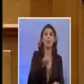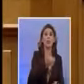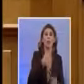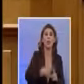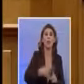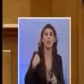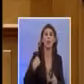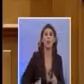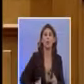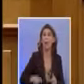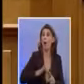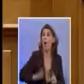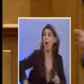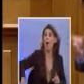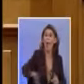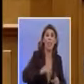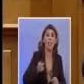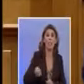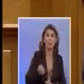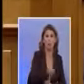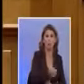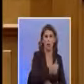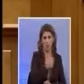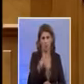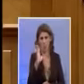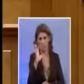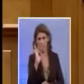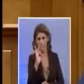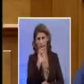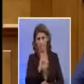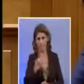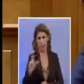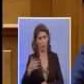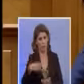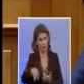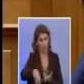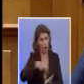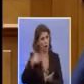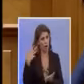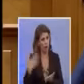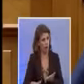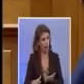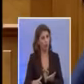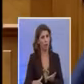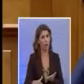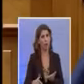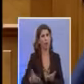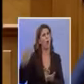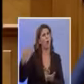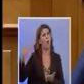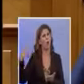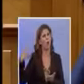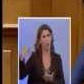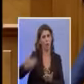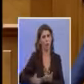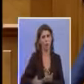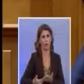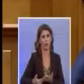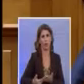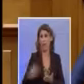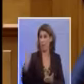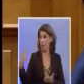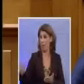λαό. Και πέρα από τα 50 εκατομμύρια που έχουμε εισπράξει όλο το προηγούμενο διάστημα ανίσπρακτα από τις δικές